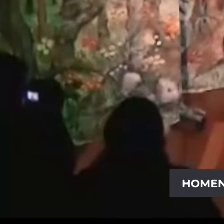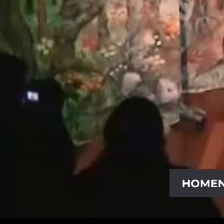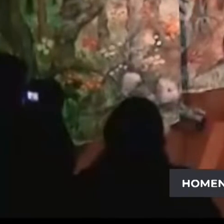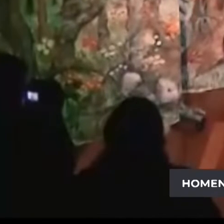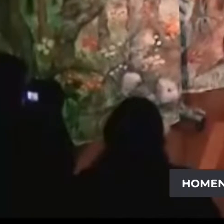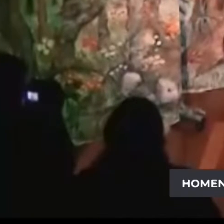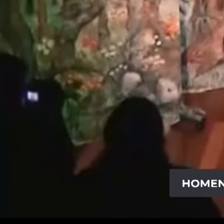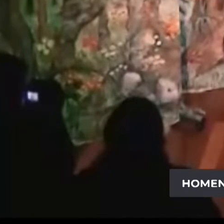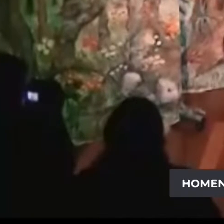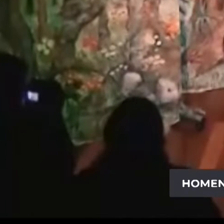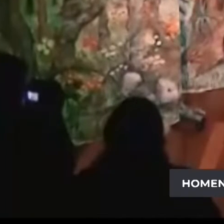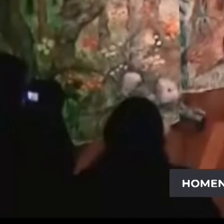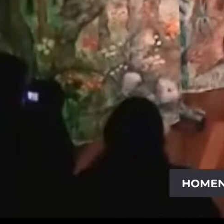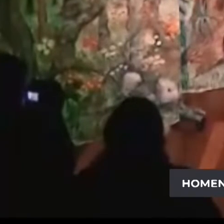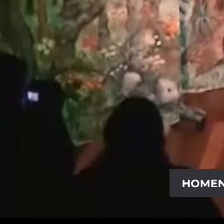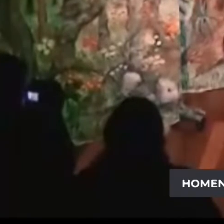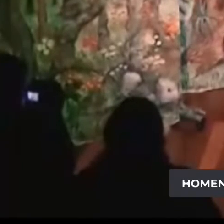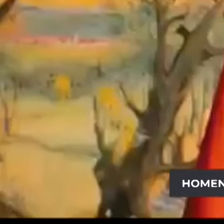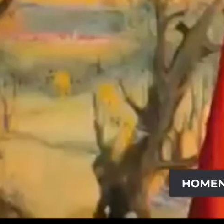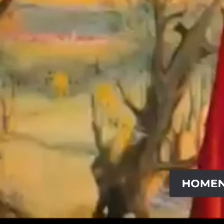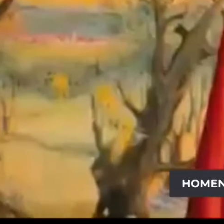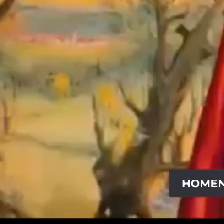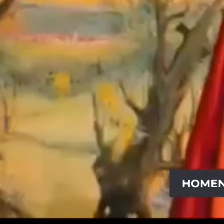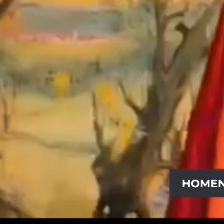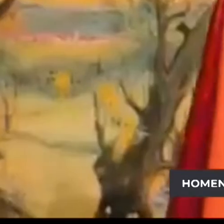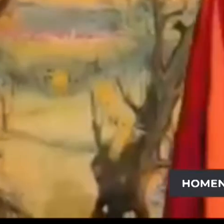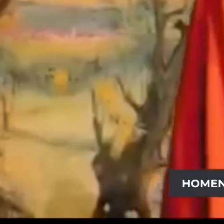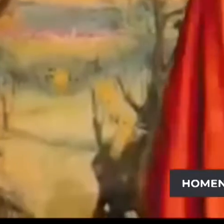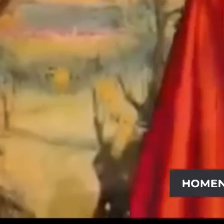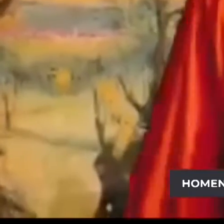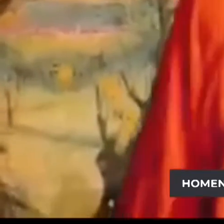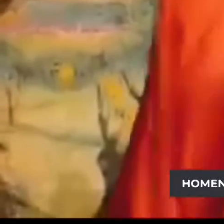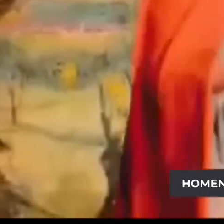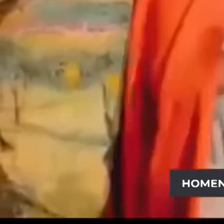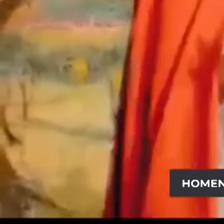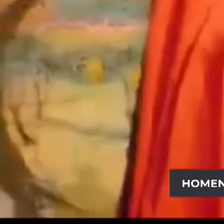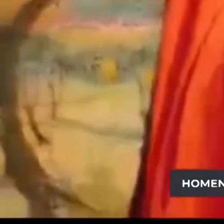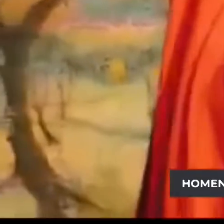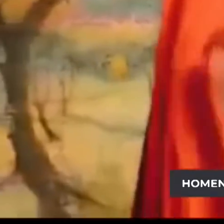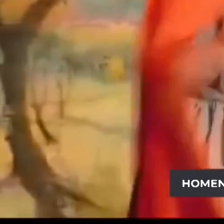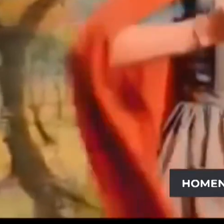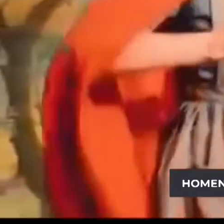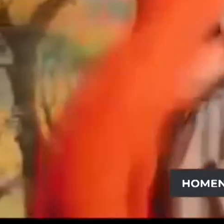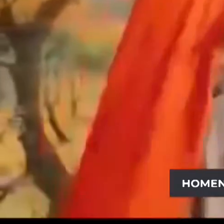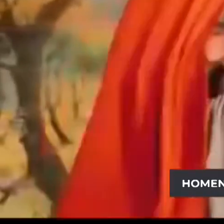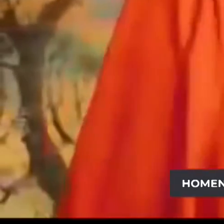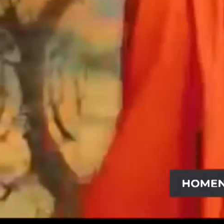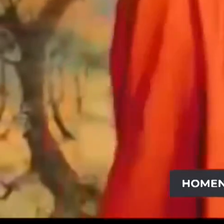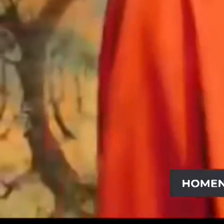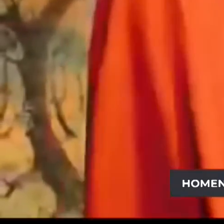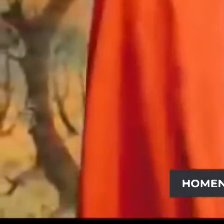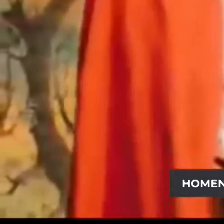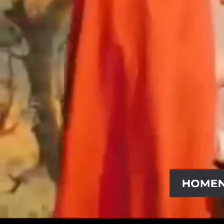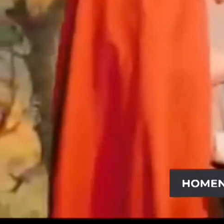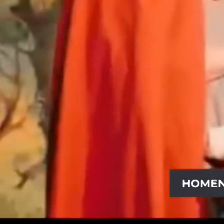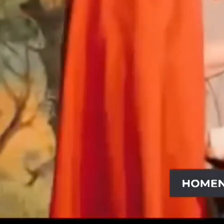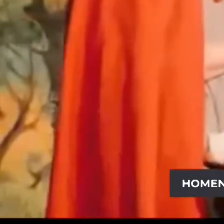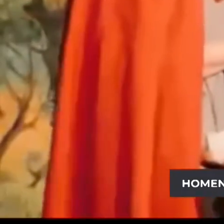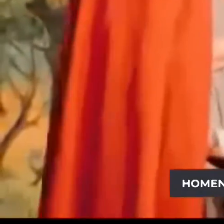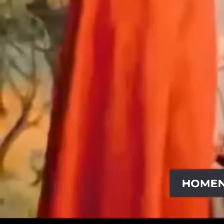minuti per arrivare. La sua casetta là c'è sotto le piante di algicco e davanti c'è tutto verde delle piante di